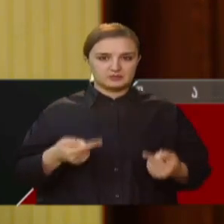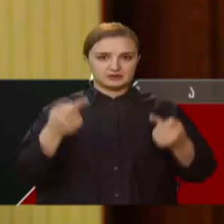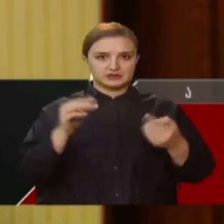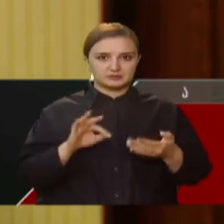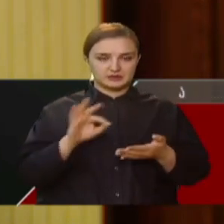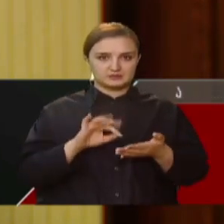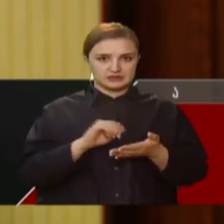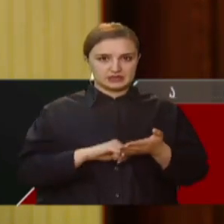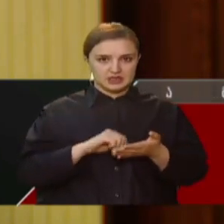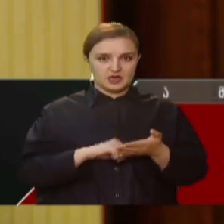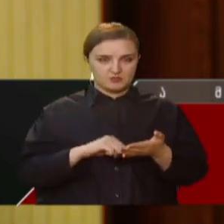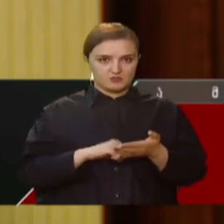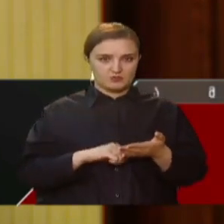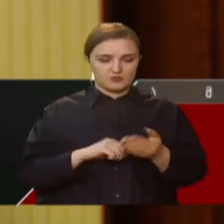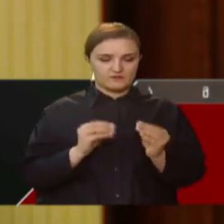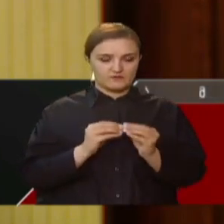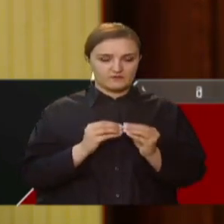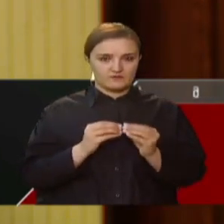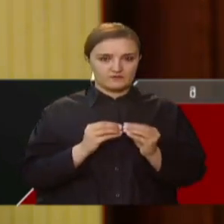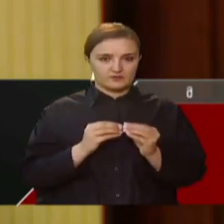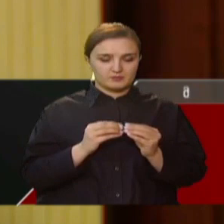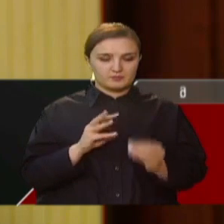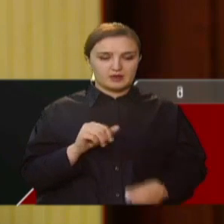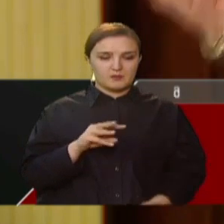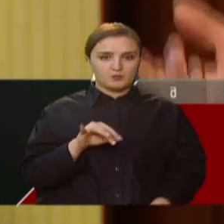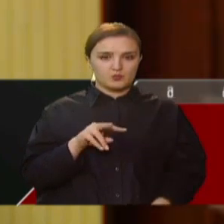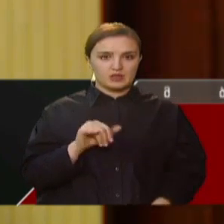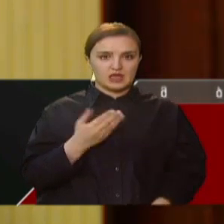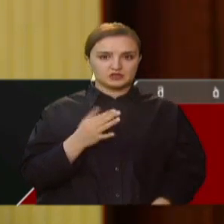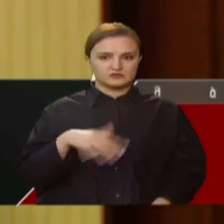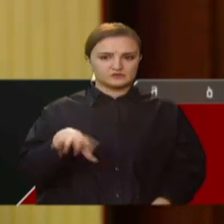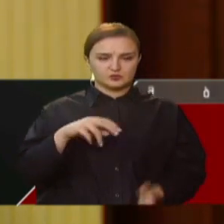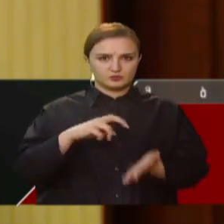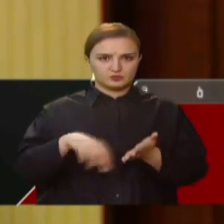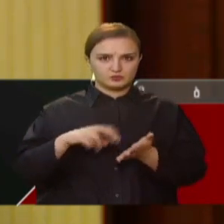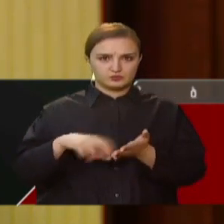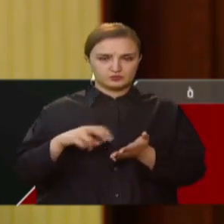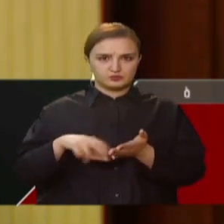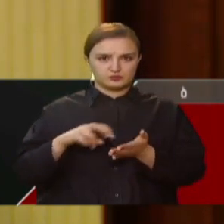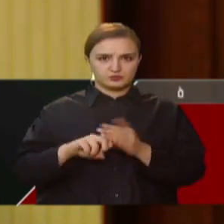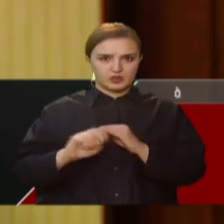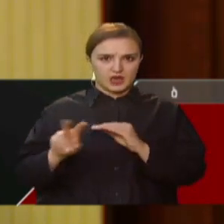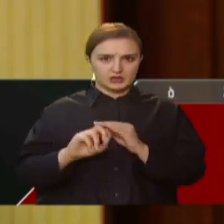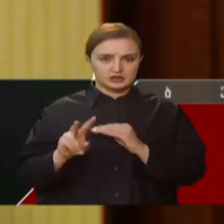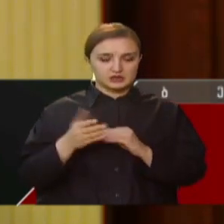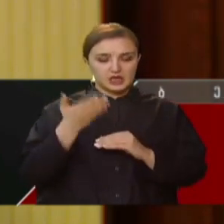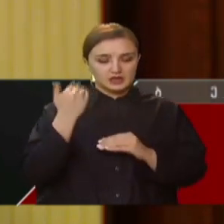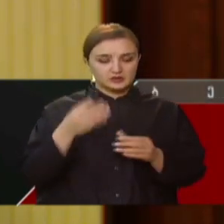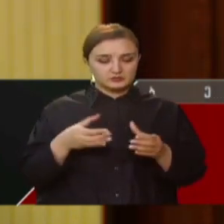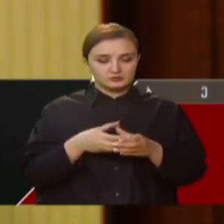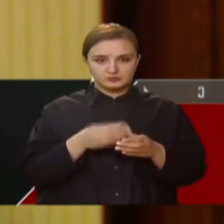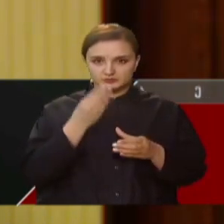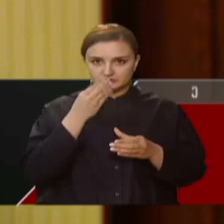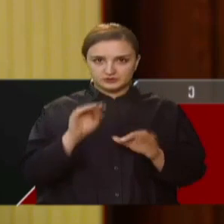გამო ხვდებით იგივე ეს ნამამულაშვილი იყო ყველა გაიქცა ადრე მოაზროვნეები ყავდა